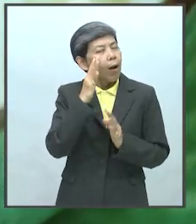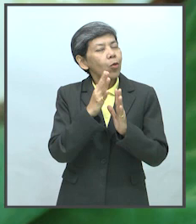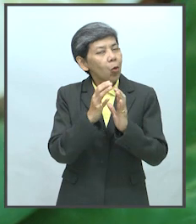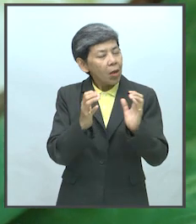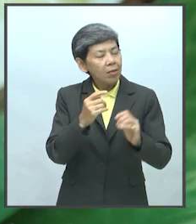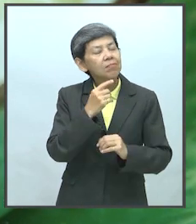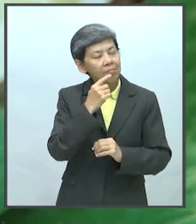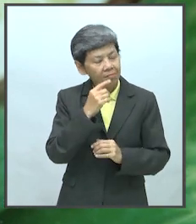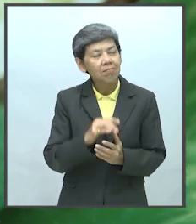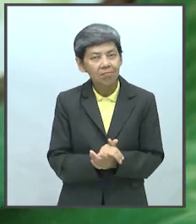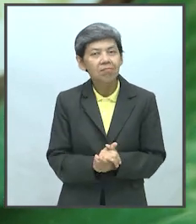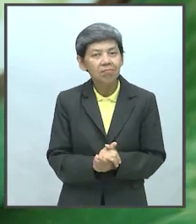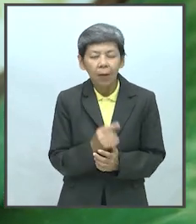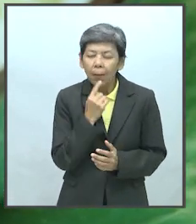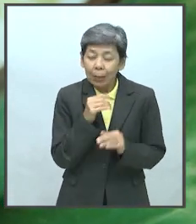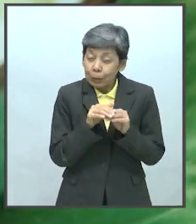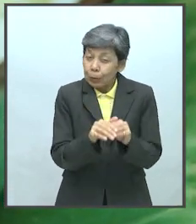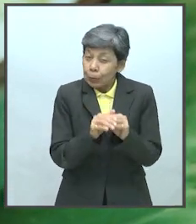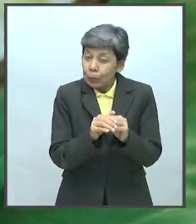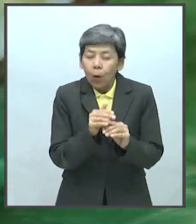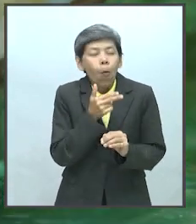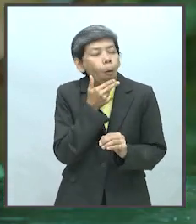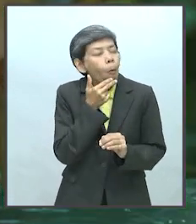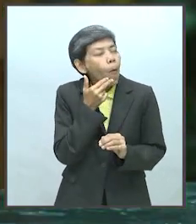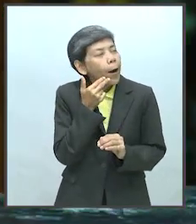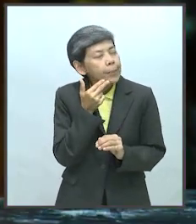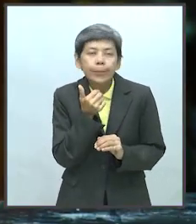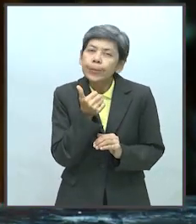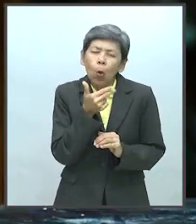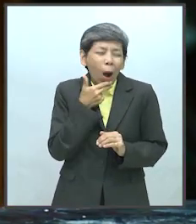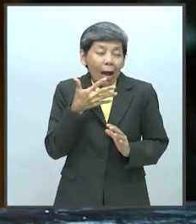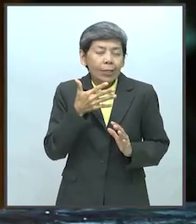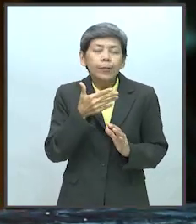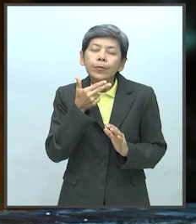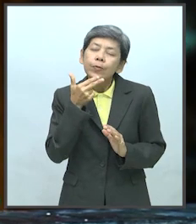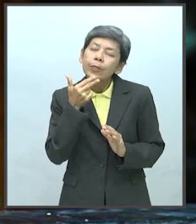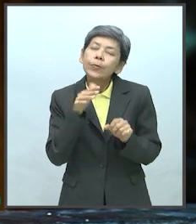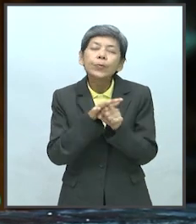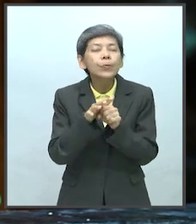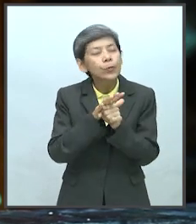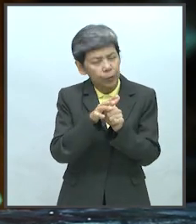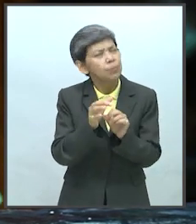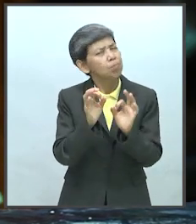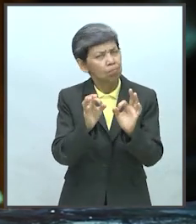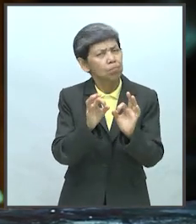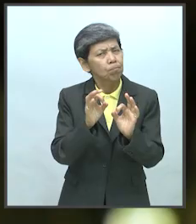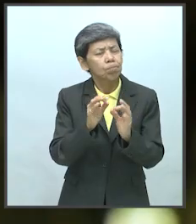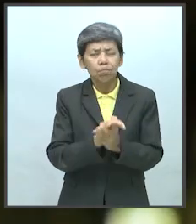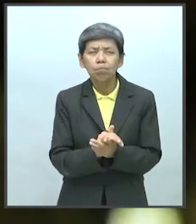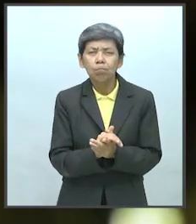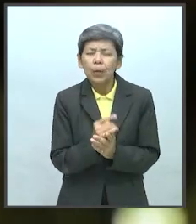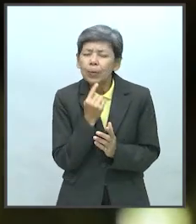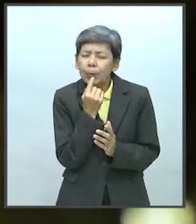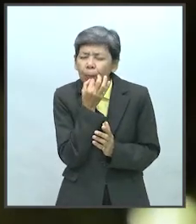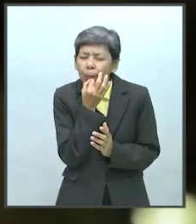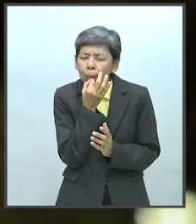ะคะ คร ับ รสชาติกะทิก็แบบหวานมันไม่ได้หวานจัดแบบแสบคอคือกำลังแบบอร่อยแล้วมีเค็มตัดนิดนึ